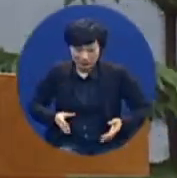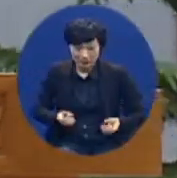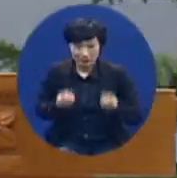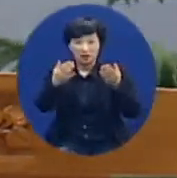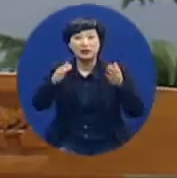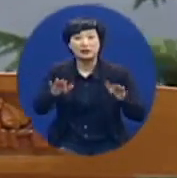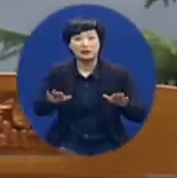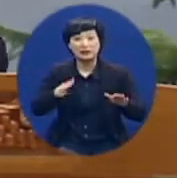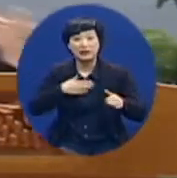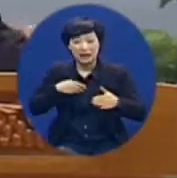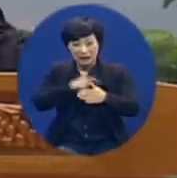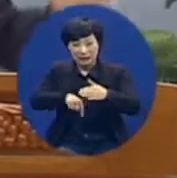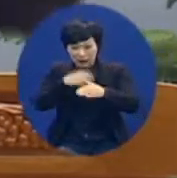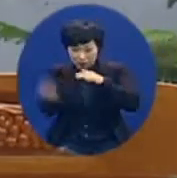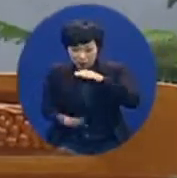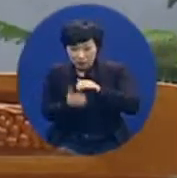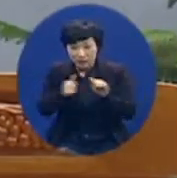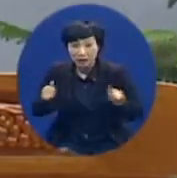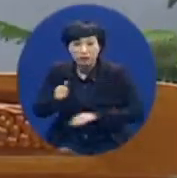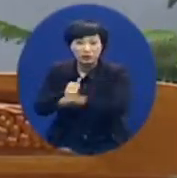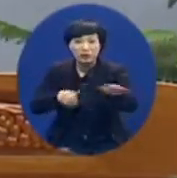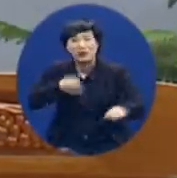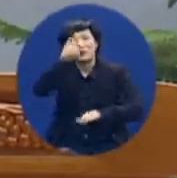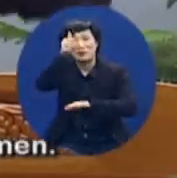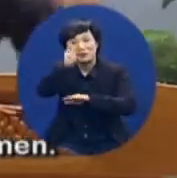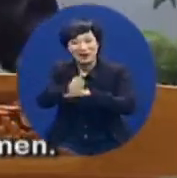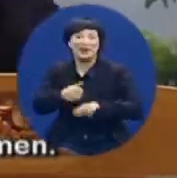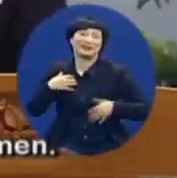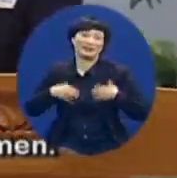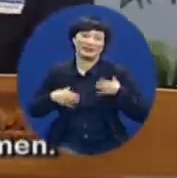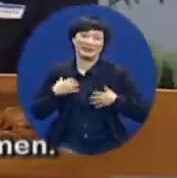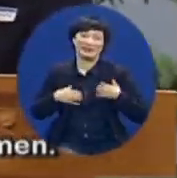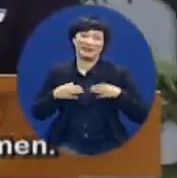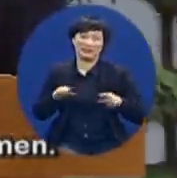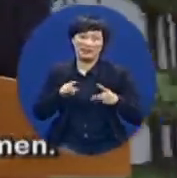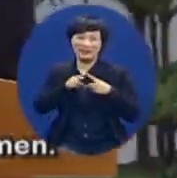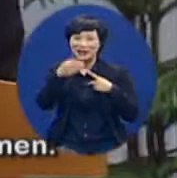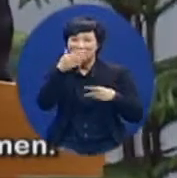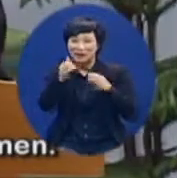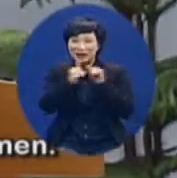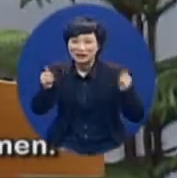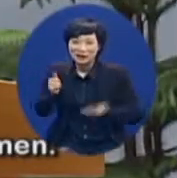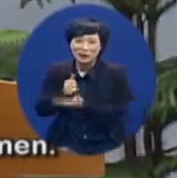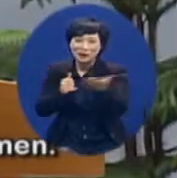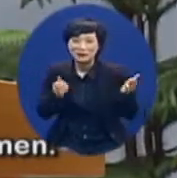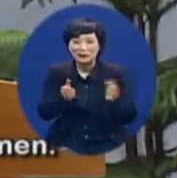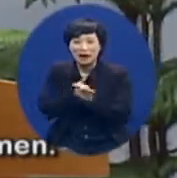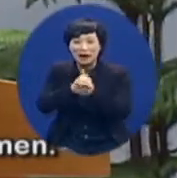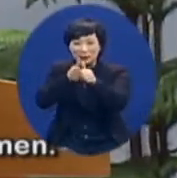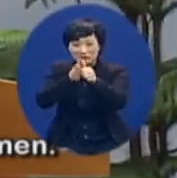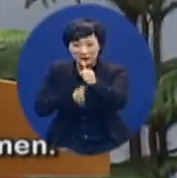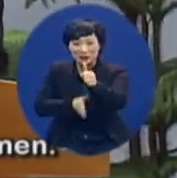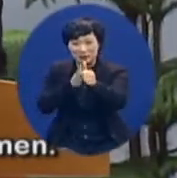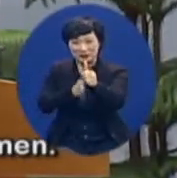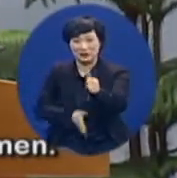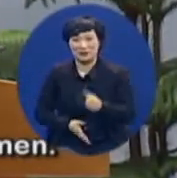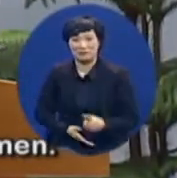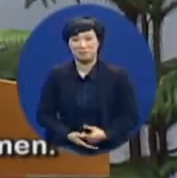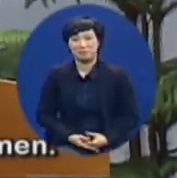이루어진 자의 최후의 즐거움입니다 아멘 이해 되시면 아멘 합시다 아멘